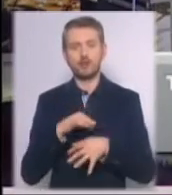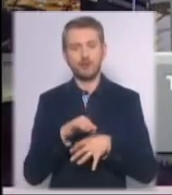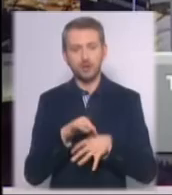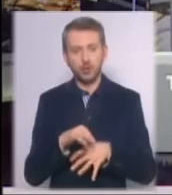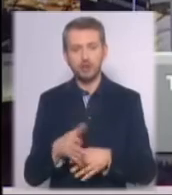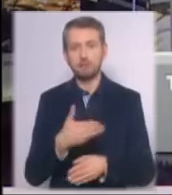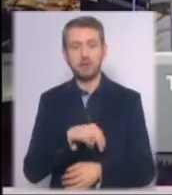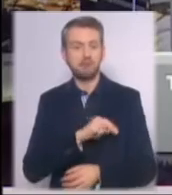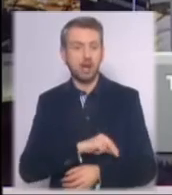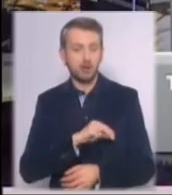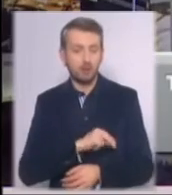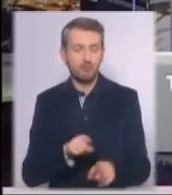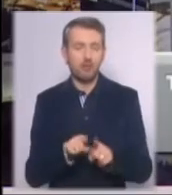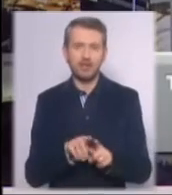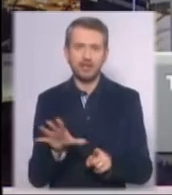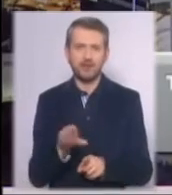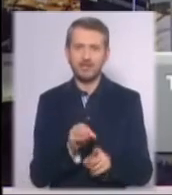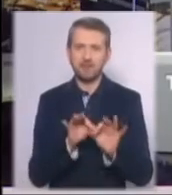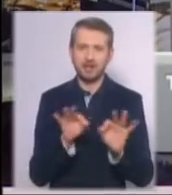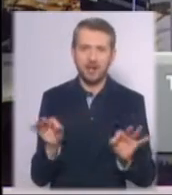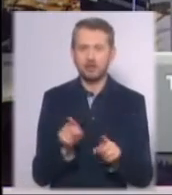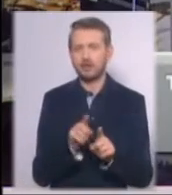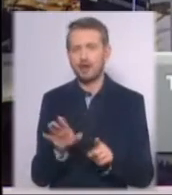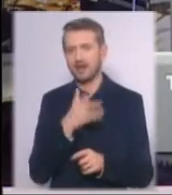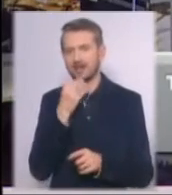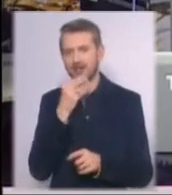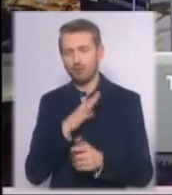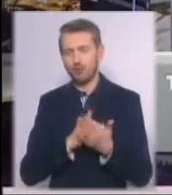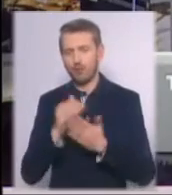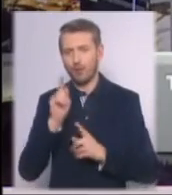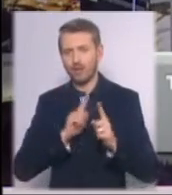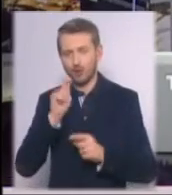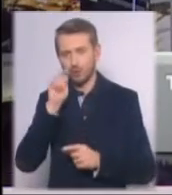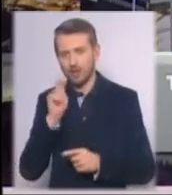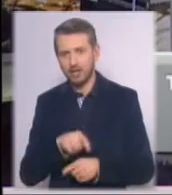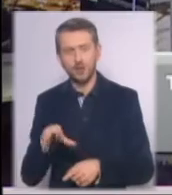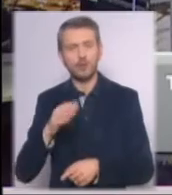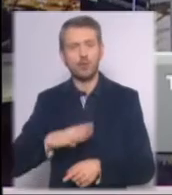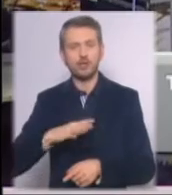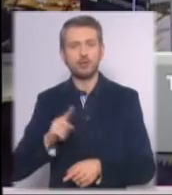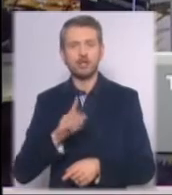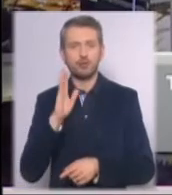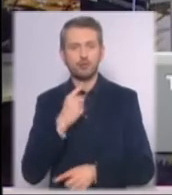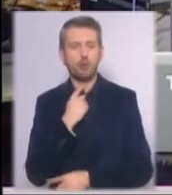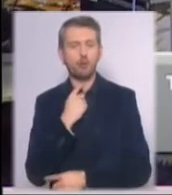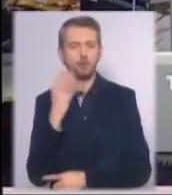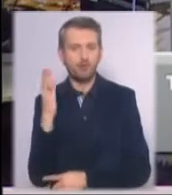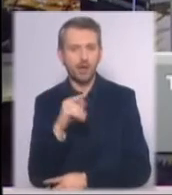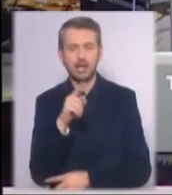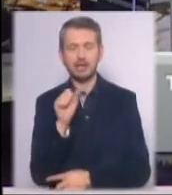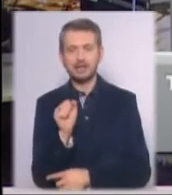ж працюємо. Ну, не так все прекрасно, не так все красиво було сьогодні у Верховній Раді України. Все-таки всі очікували, що відбудеться голосування